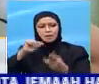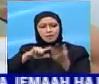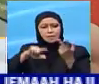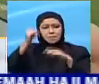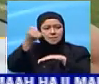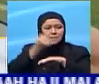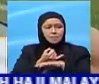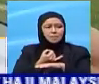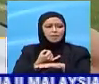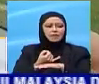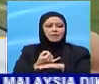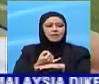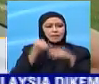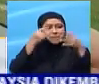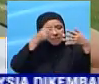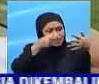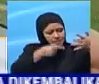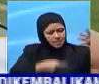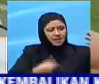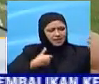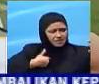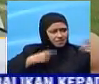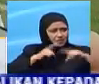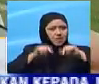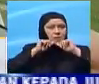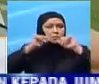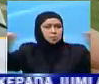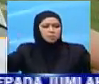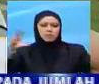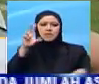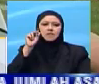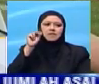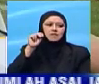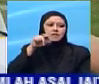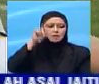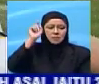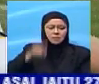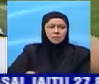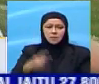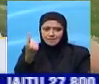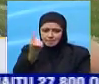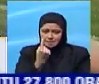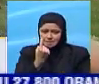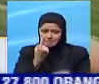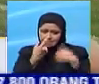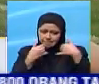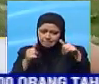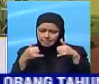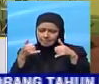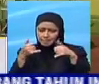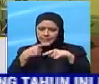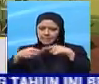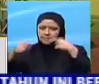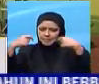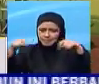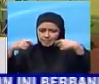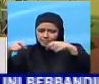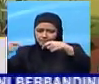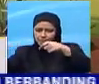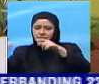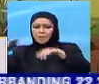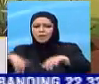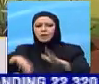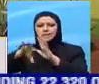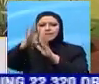announce kerana kita perlu mereka perlu dapat datang Tril dulu sebelum kita sa mereka perlawanan yang